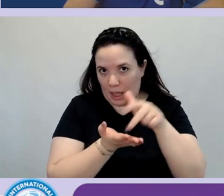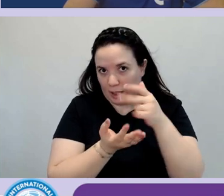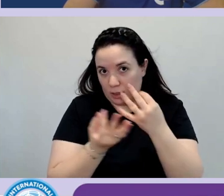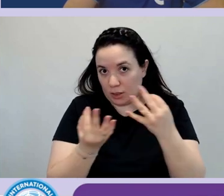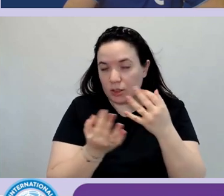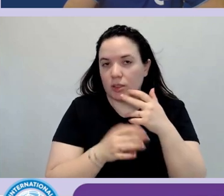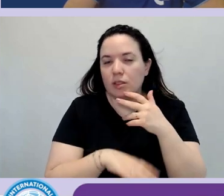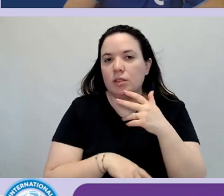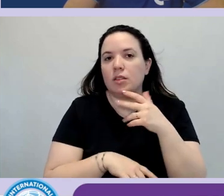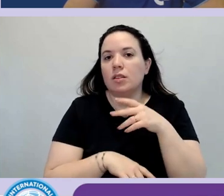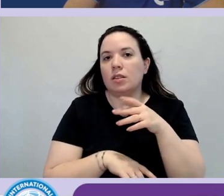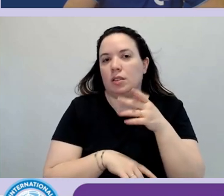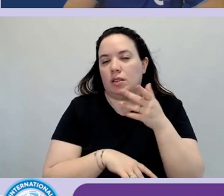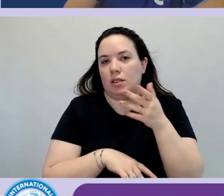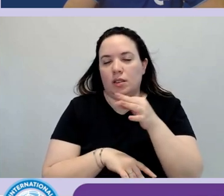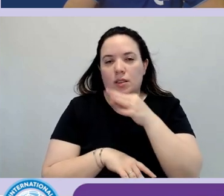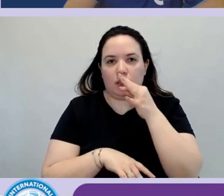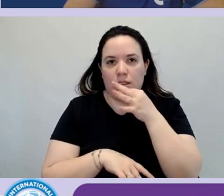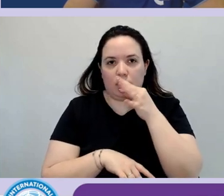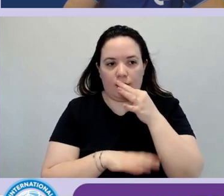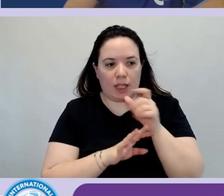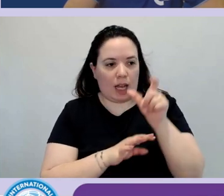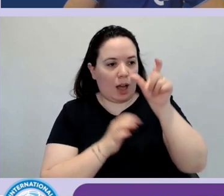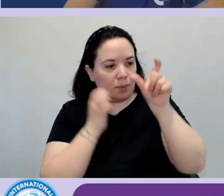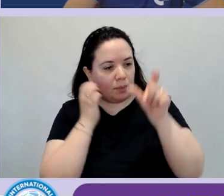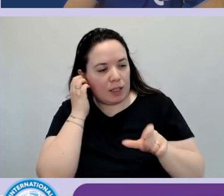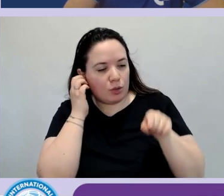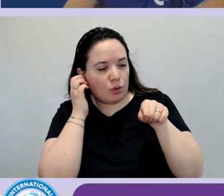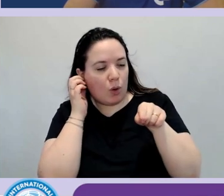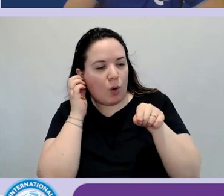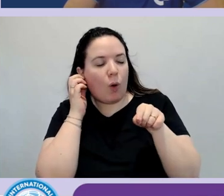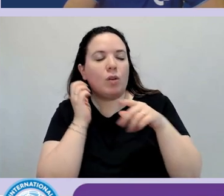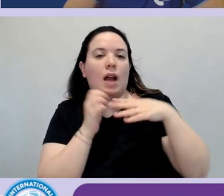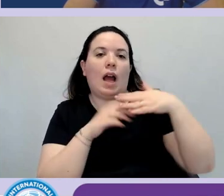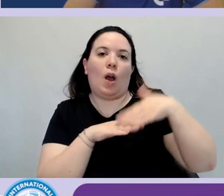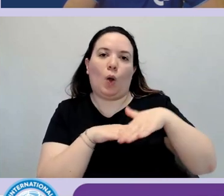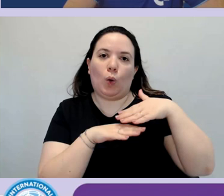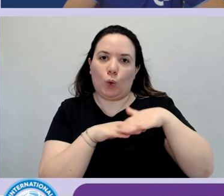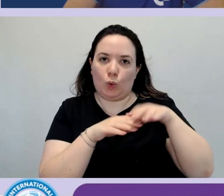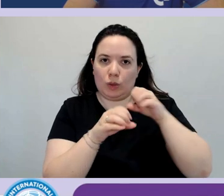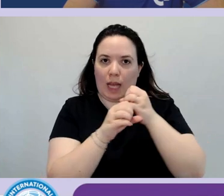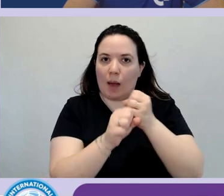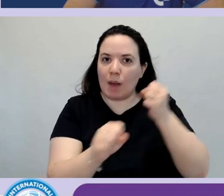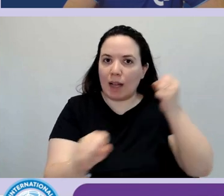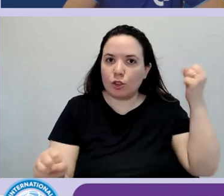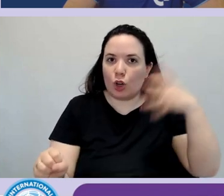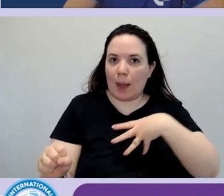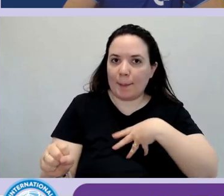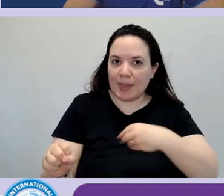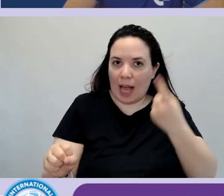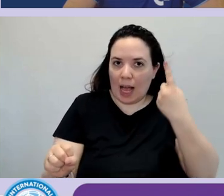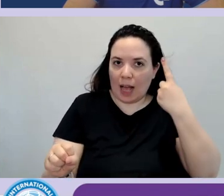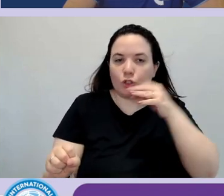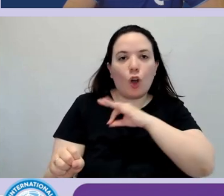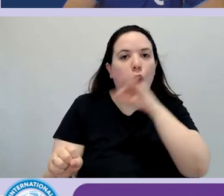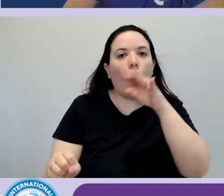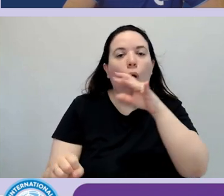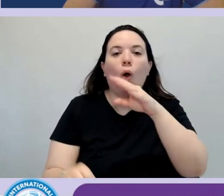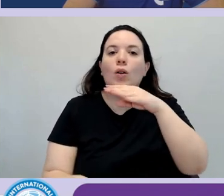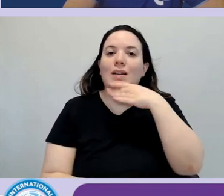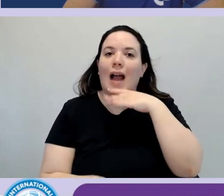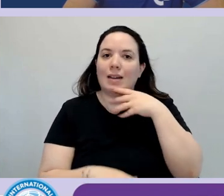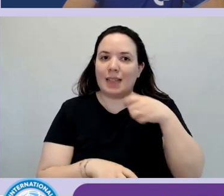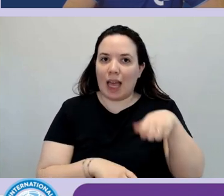Quindi tenendo conto che l'utente utilizza il bastone bianco per spostarsi o il cane